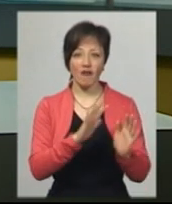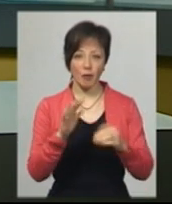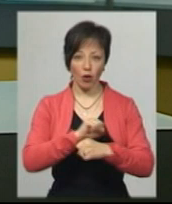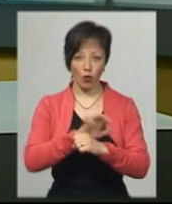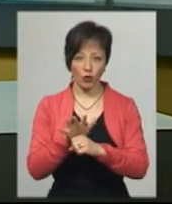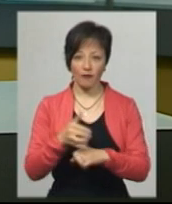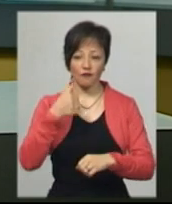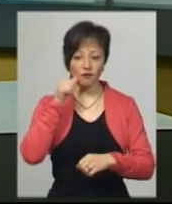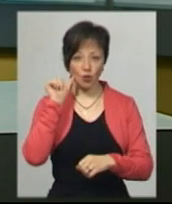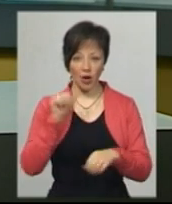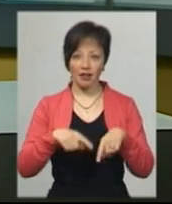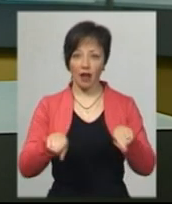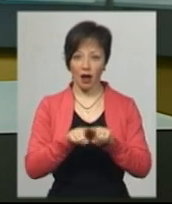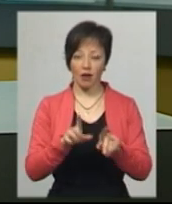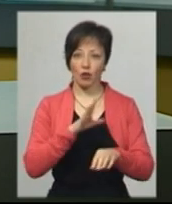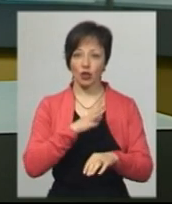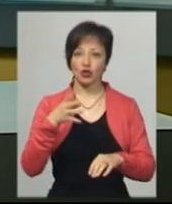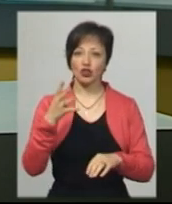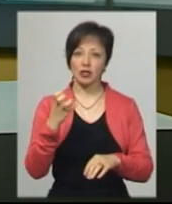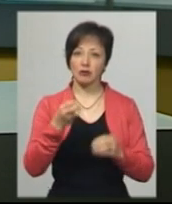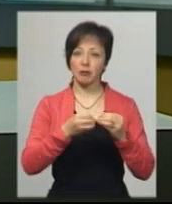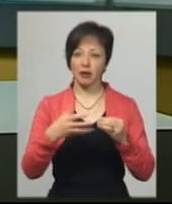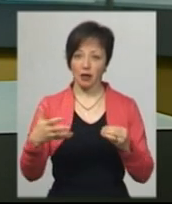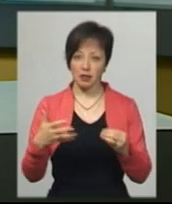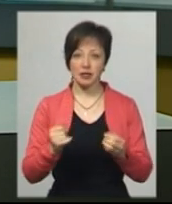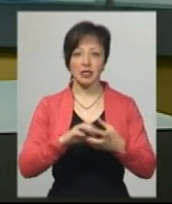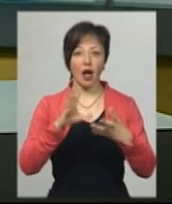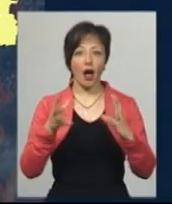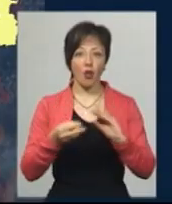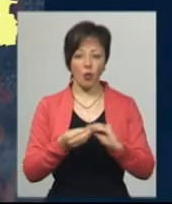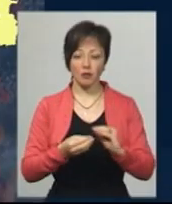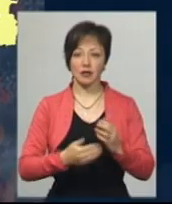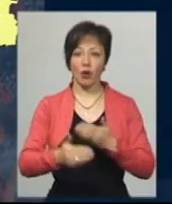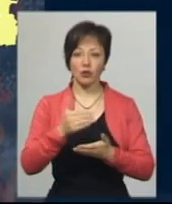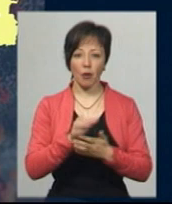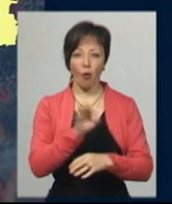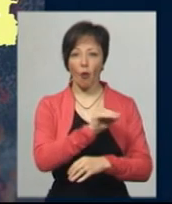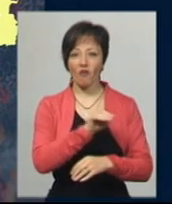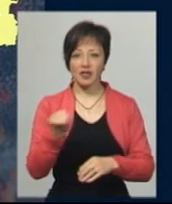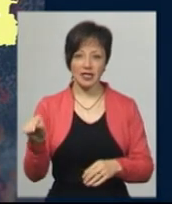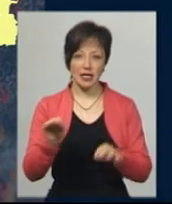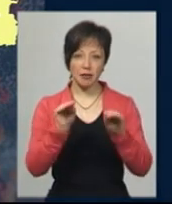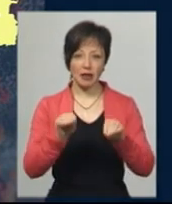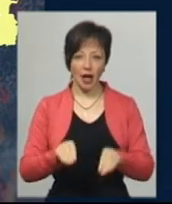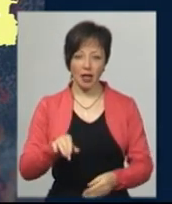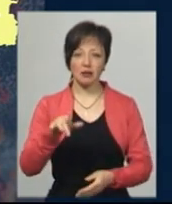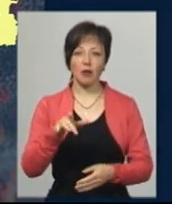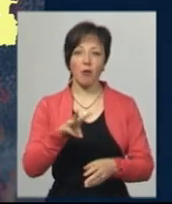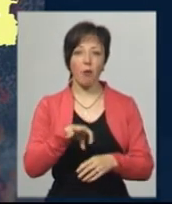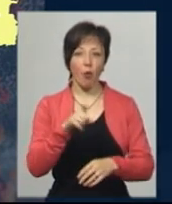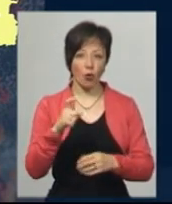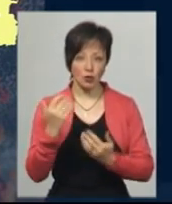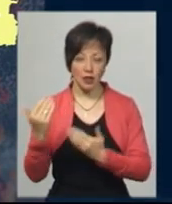Вчора на цю годину таких випадків було 415. Загалом, за останніми офіційними даними Центру громадського здоров'я,